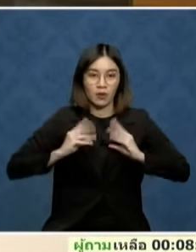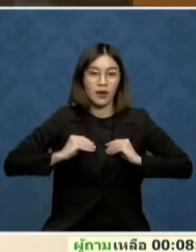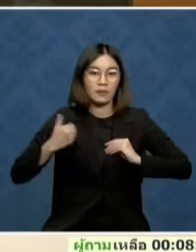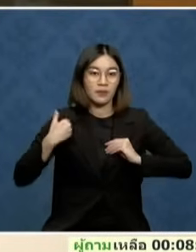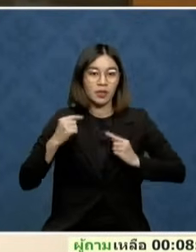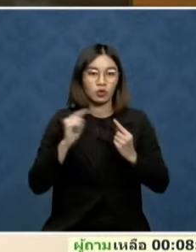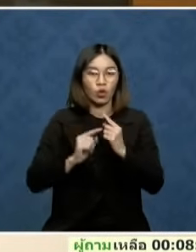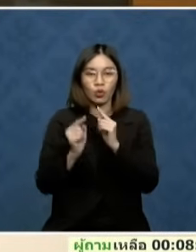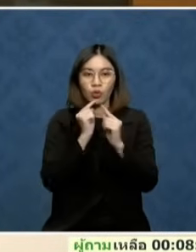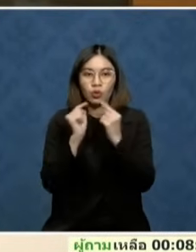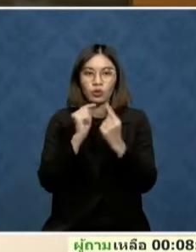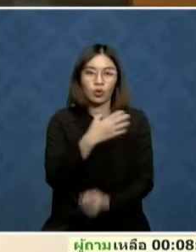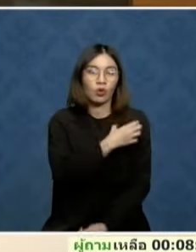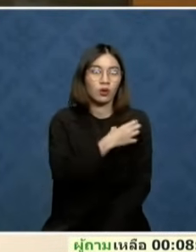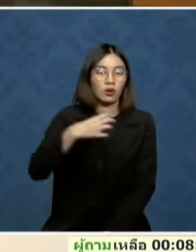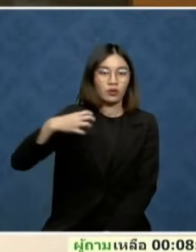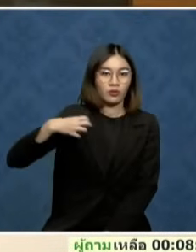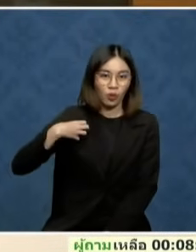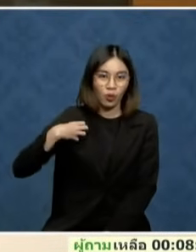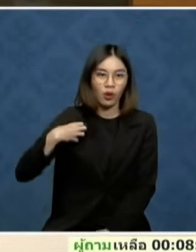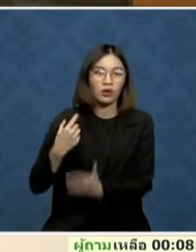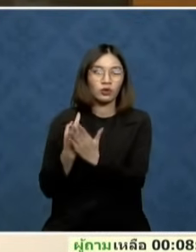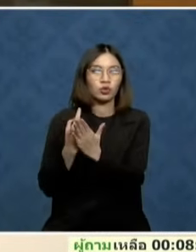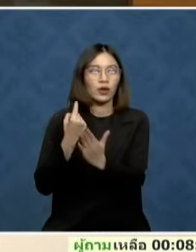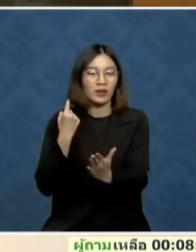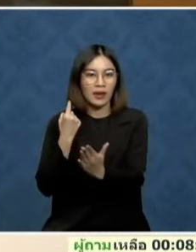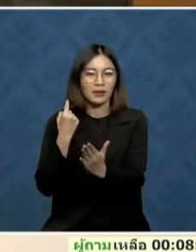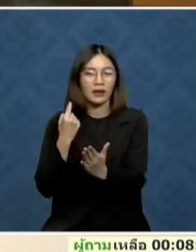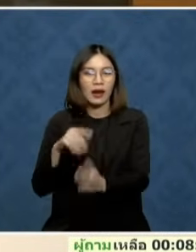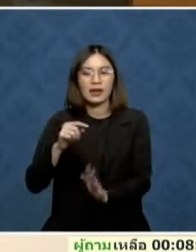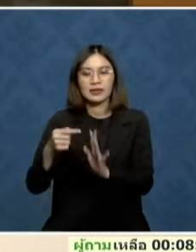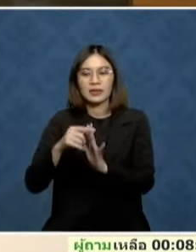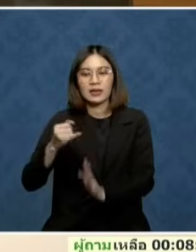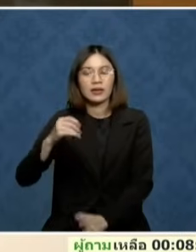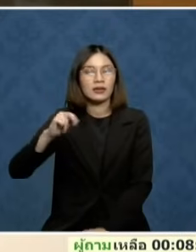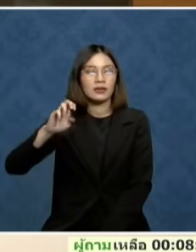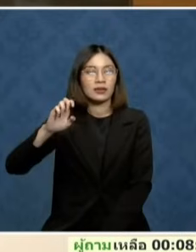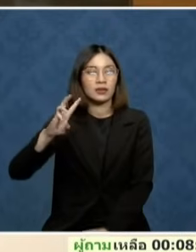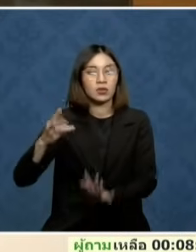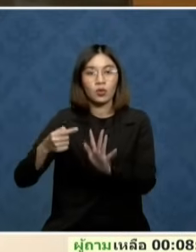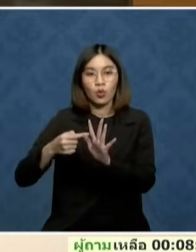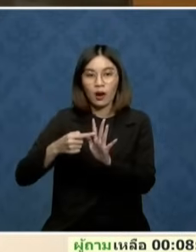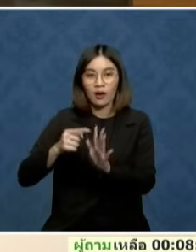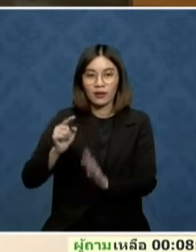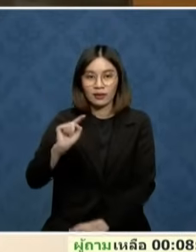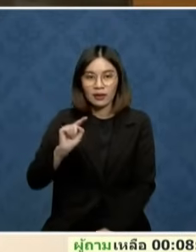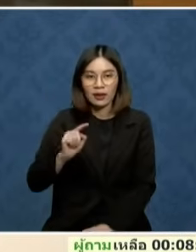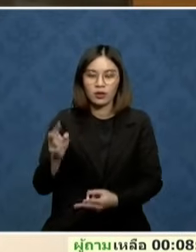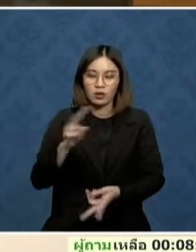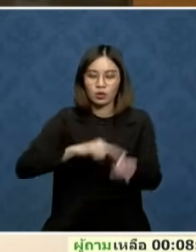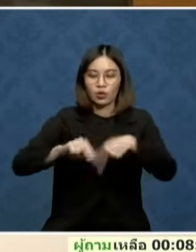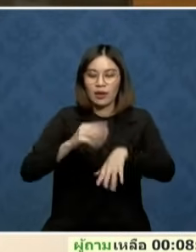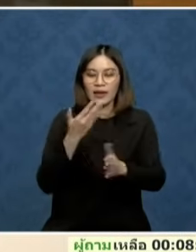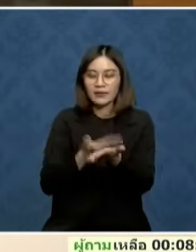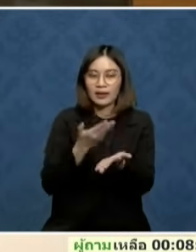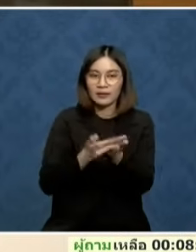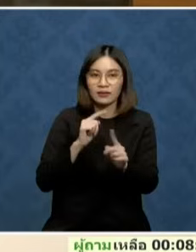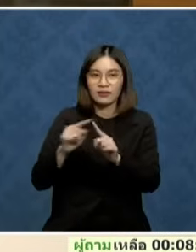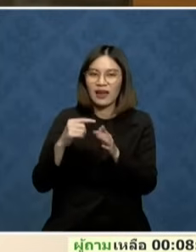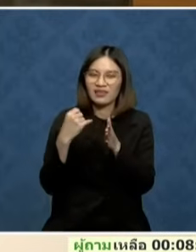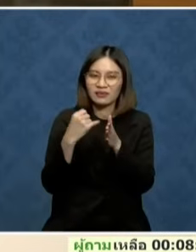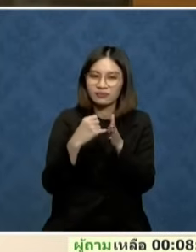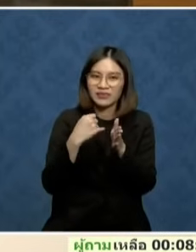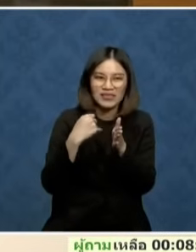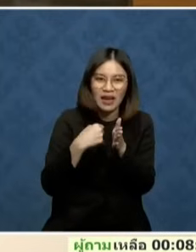ากับเอกอัครทูตผู้แทนถาวรไทยณ นครเจนีวาว่าการตรวจสอบทางการเงินดังกล่าวไม่ใช่เรื่องง่